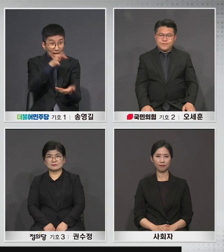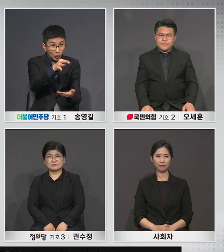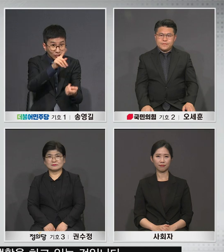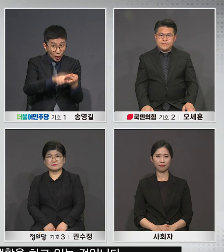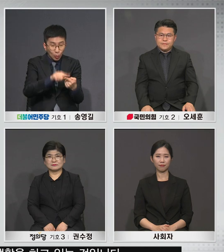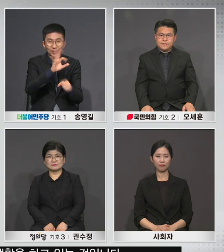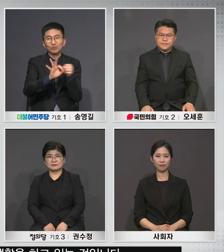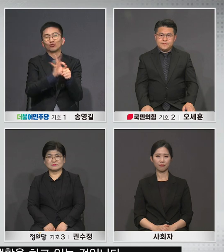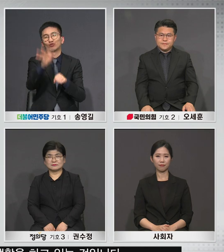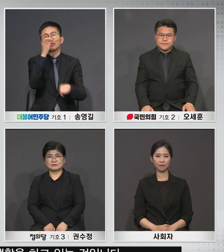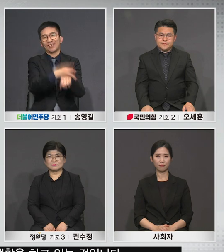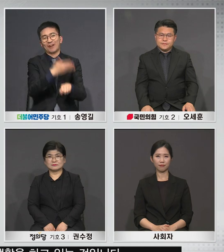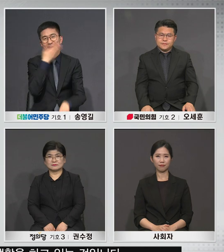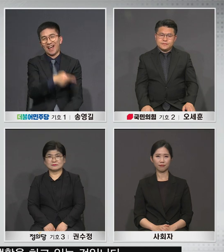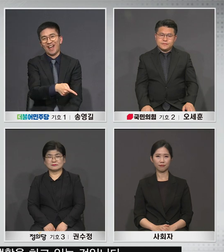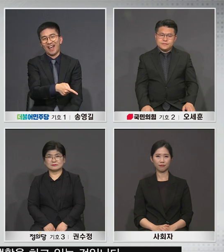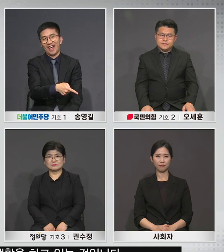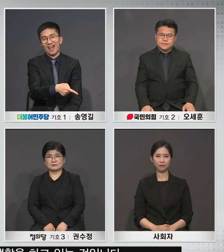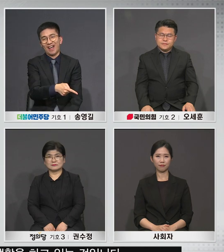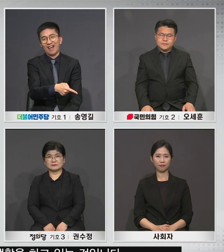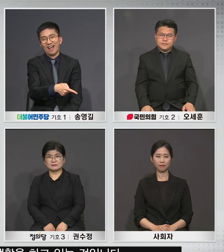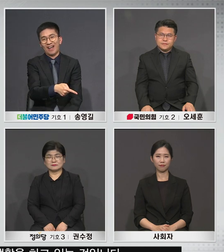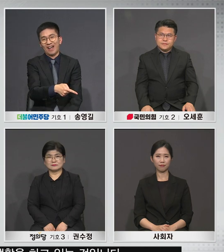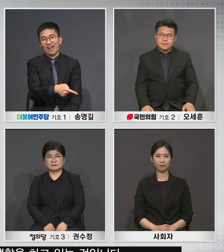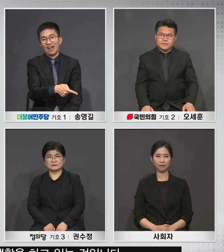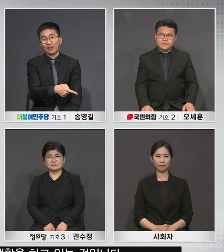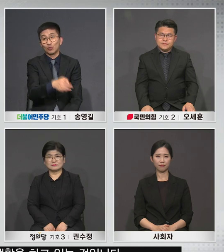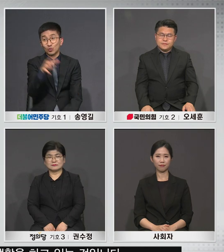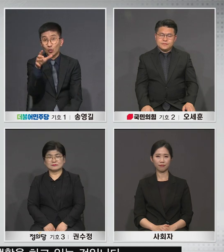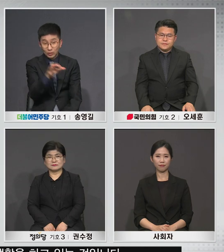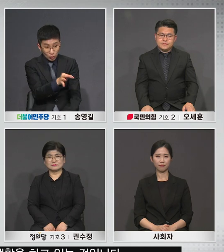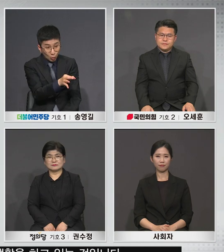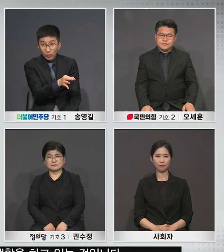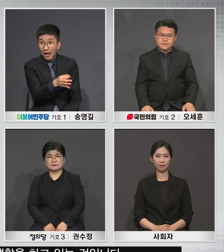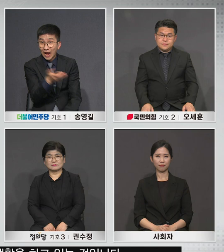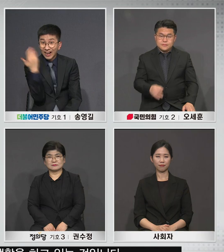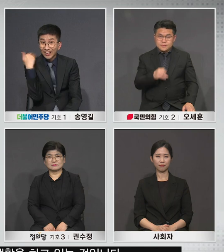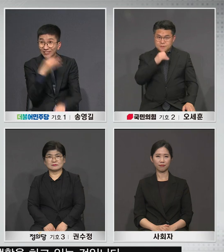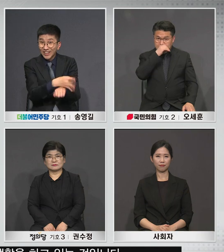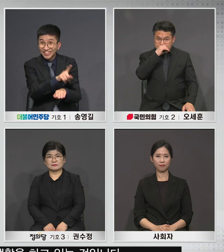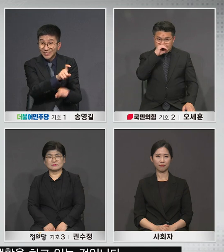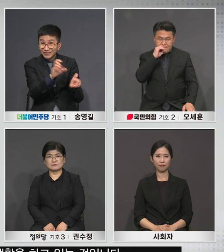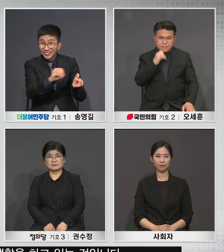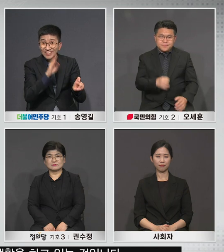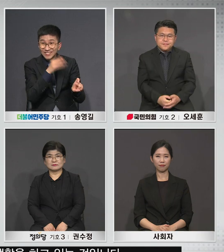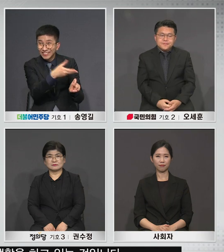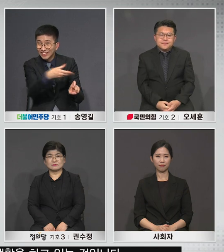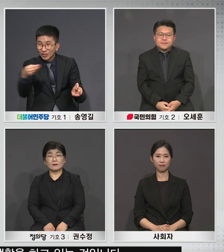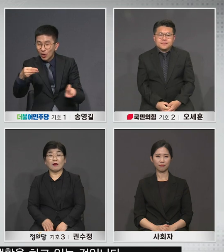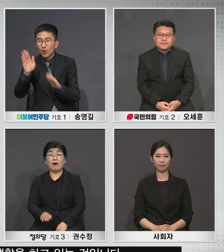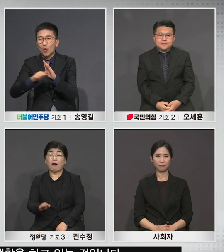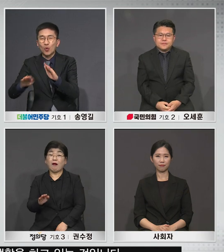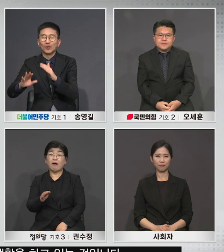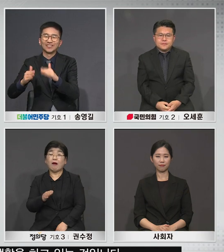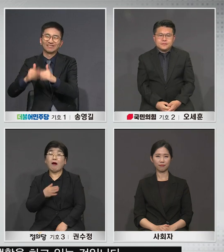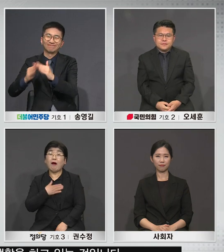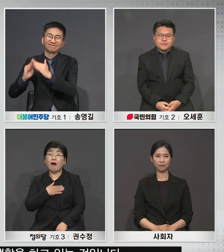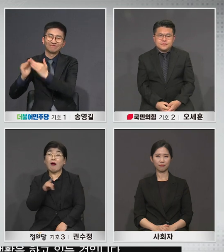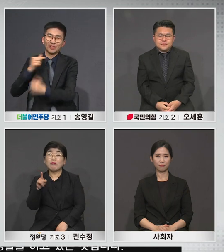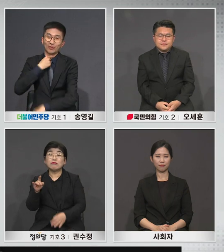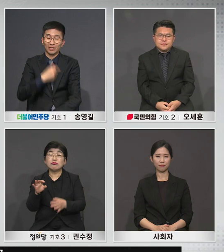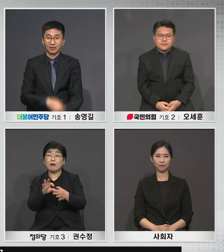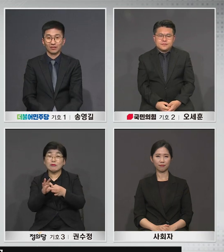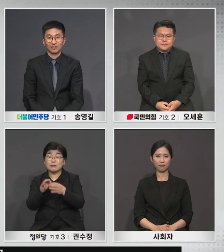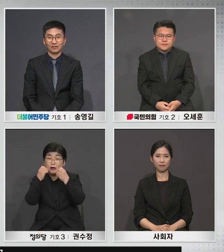계속 공공임대주택을 건설해서 계속 제공해 갈 것입니다. 그것과 관련해서 지금 신규 택지